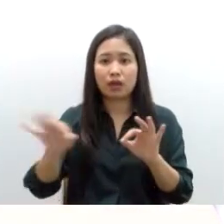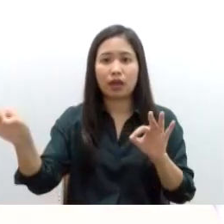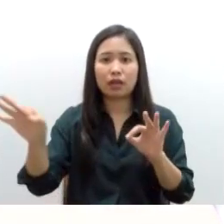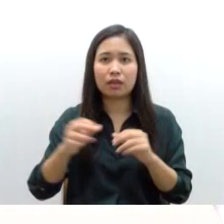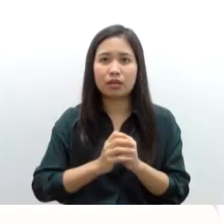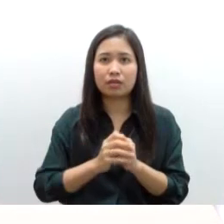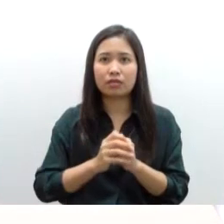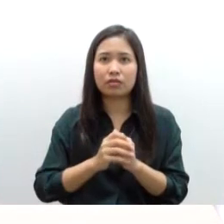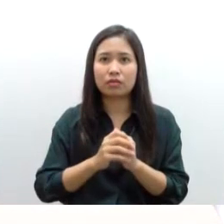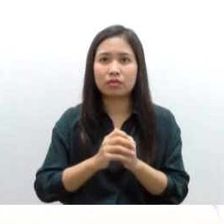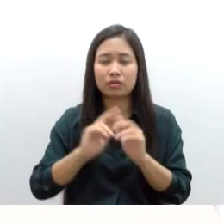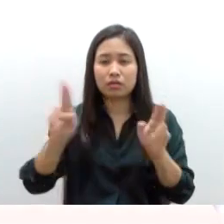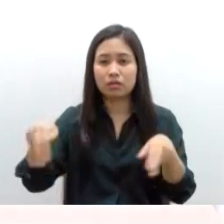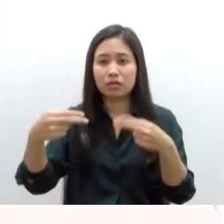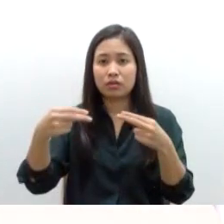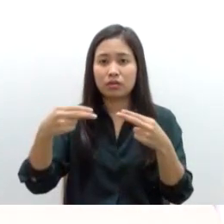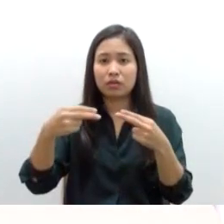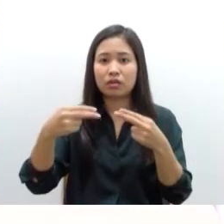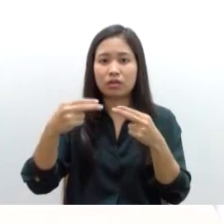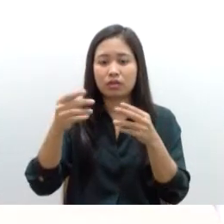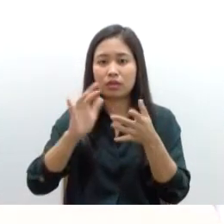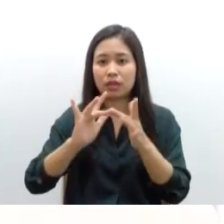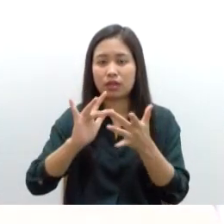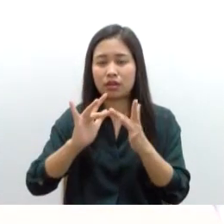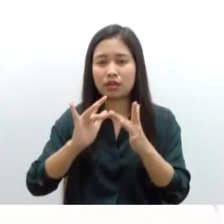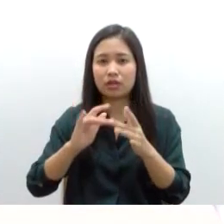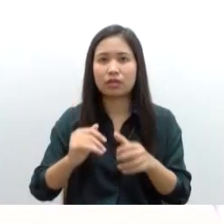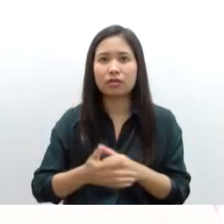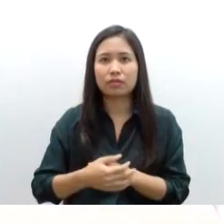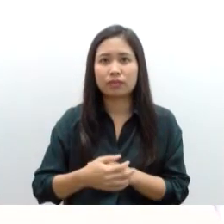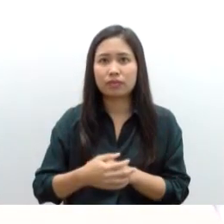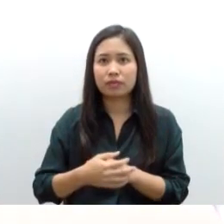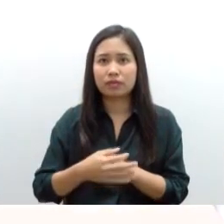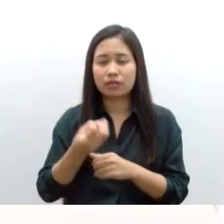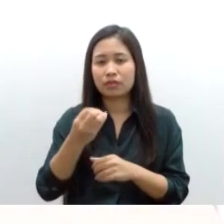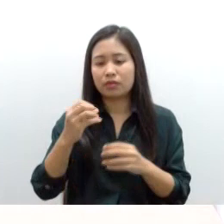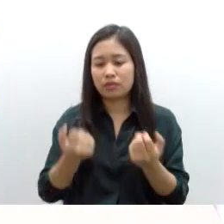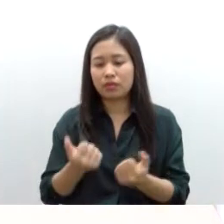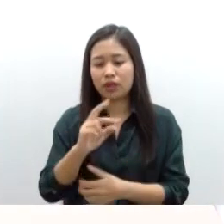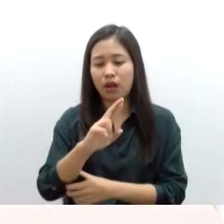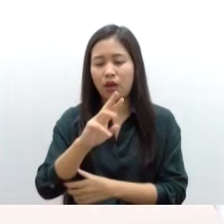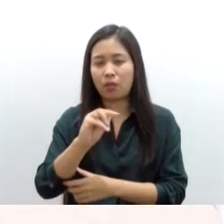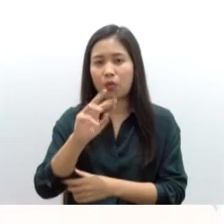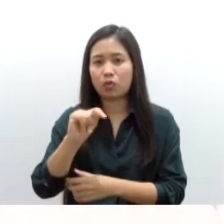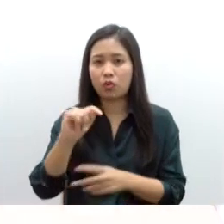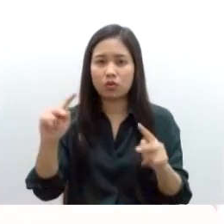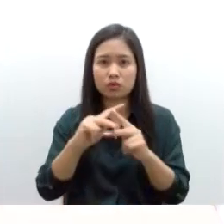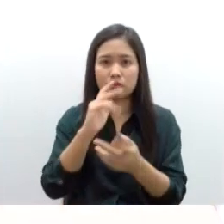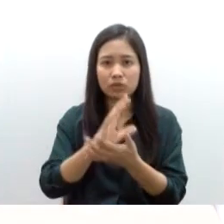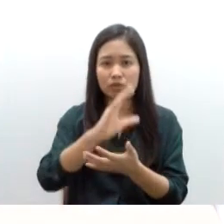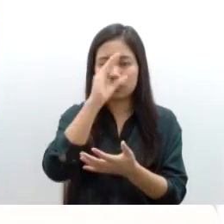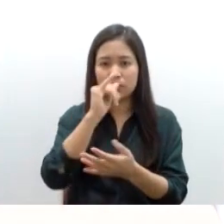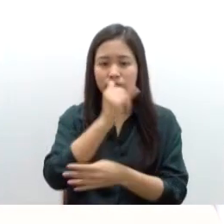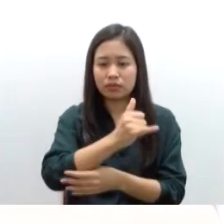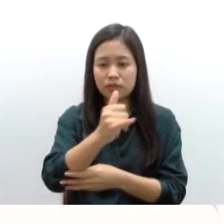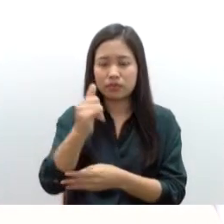งในวันดังกล่าวนะครับท่านณัฐพลทีพสุวรรณรัฐมนตรีว่าการกระทรวงศึกษาธิการเองได้ลงพื้นที่